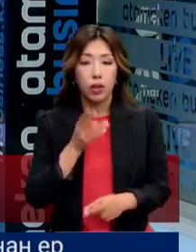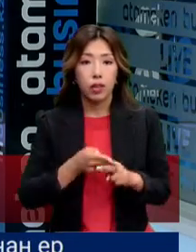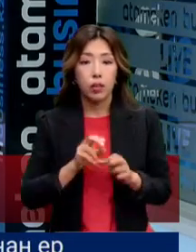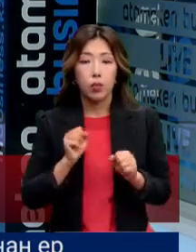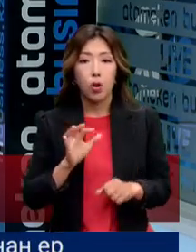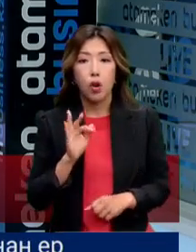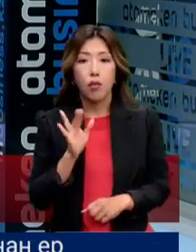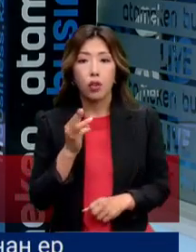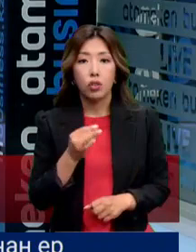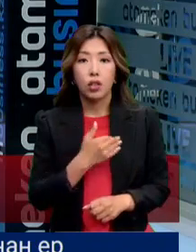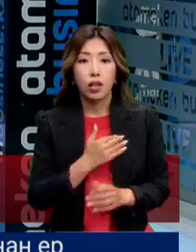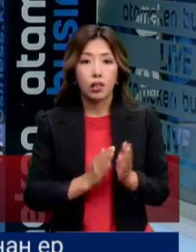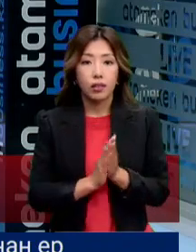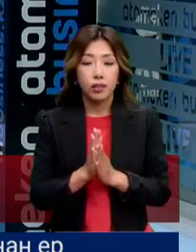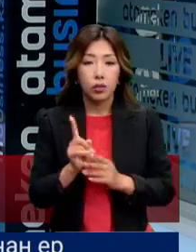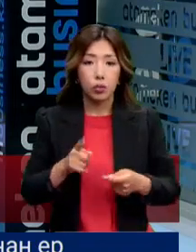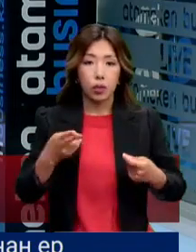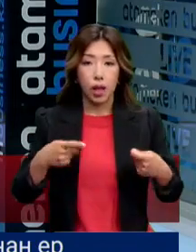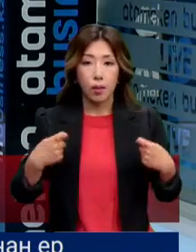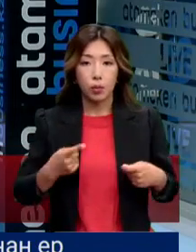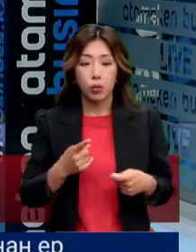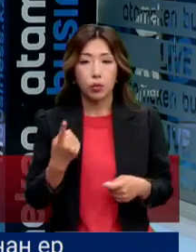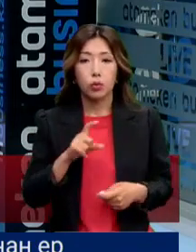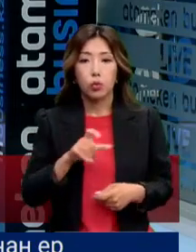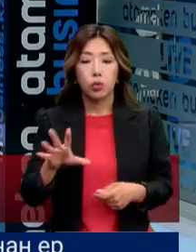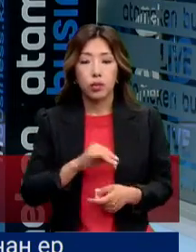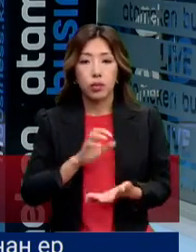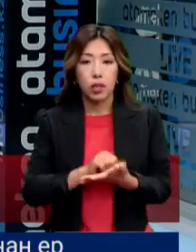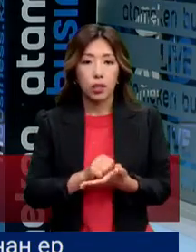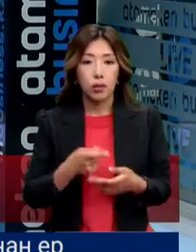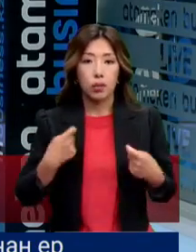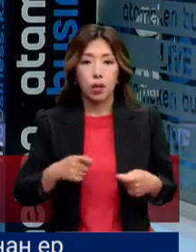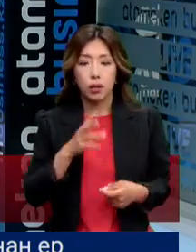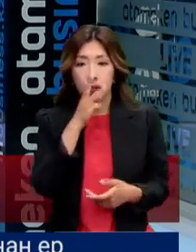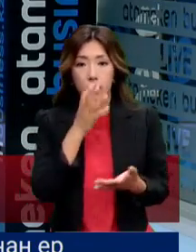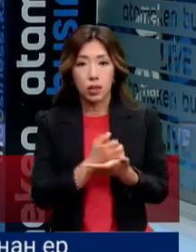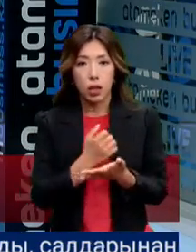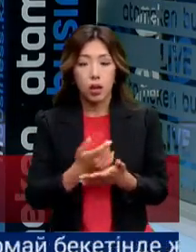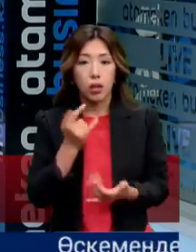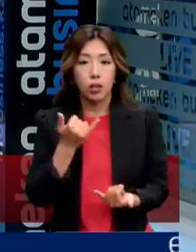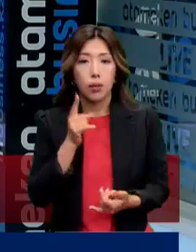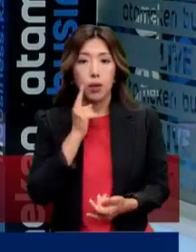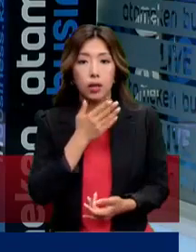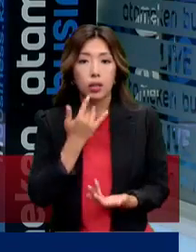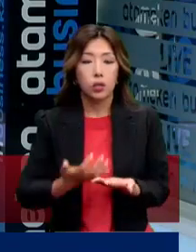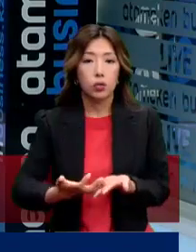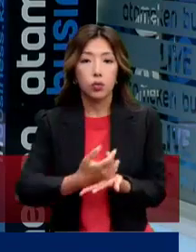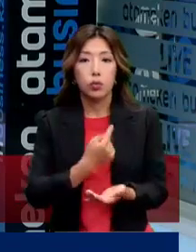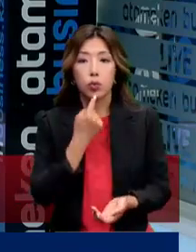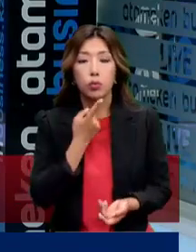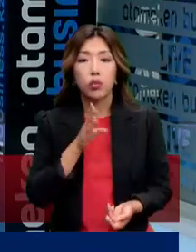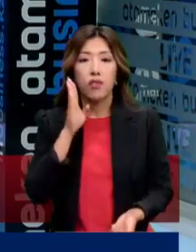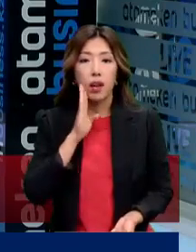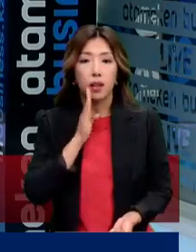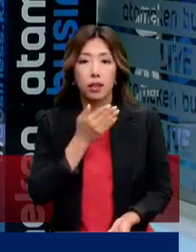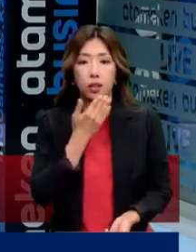выращивают овощи для продажи. Это единственный заработок для сотен семей. Но все они могут остаться без урожая. В причинах безводной